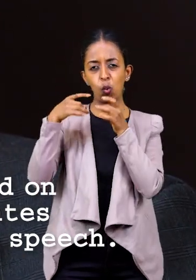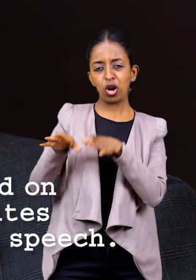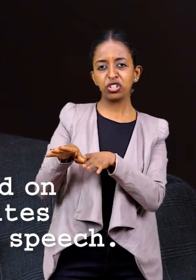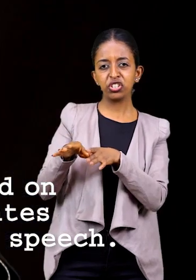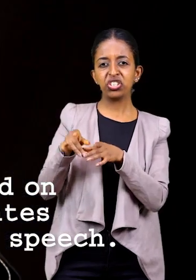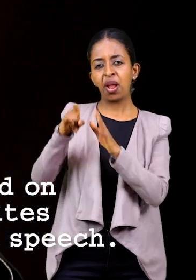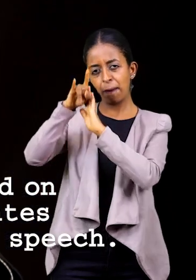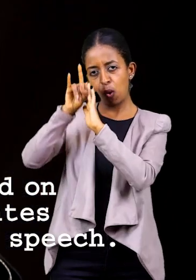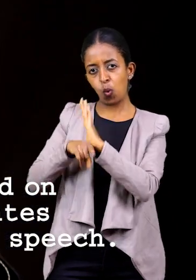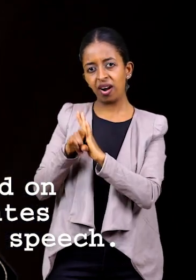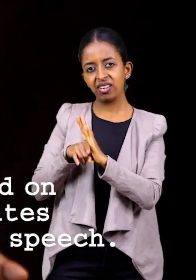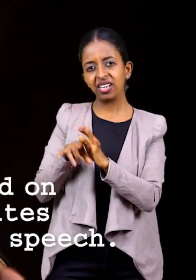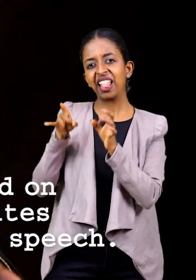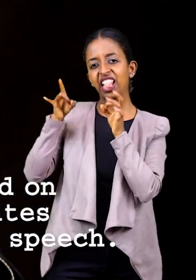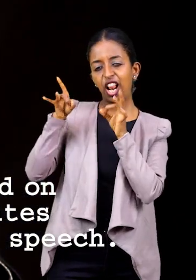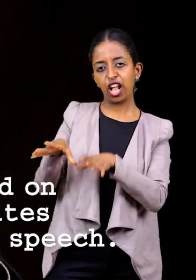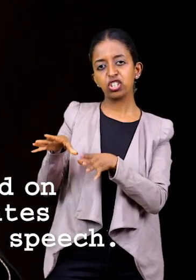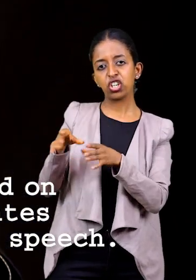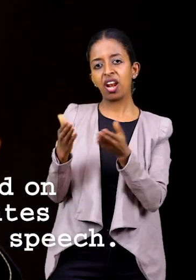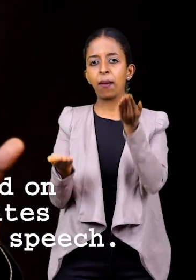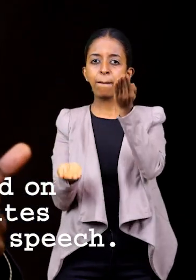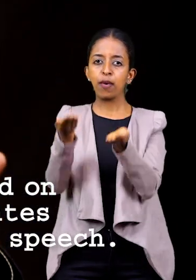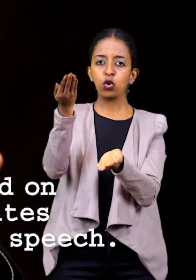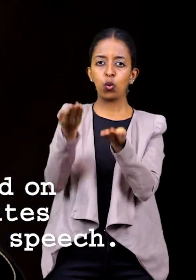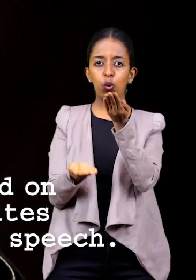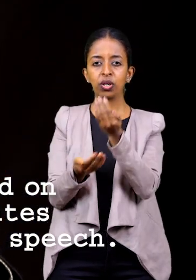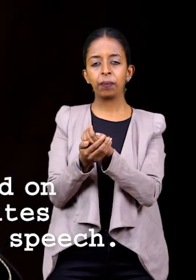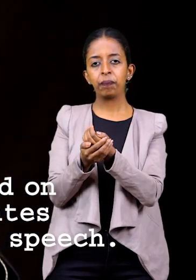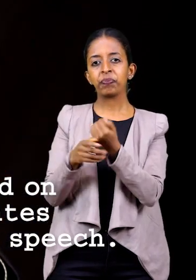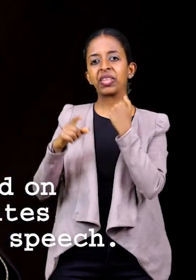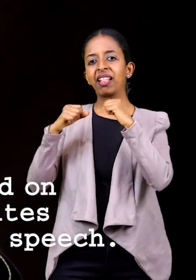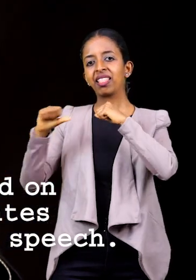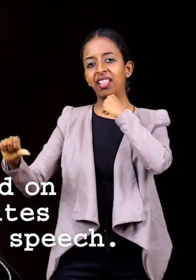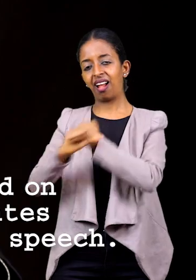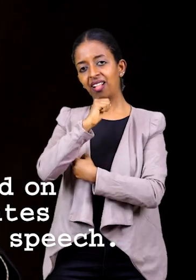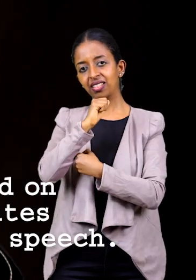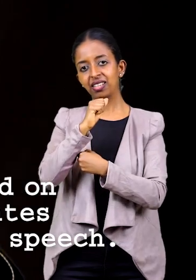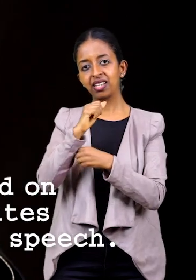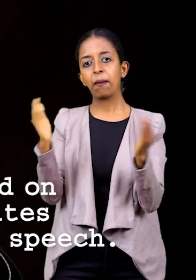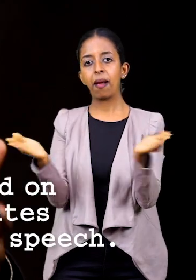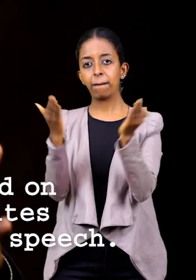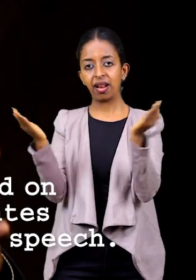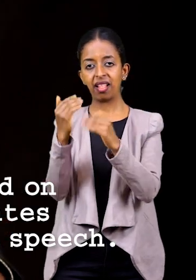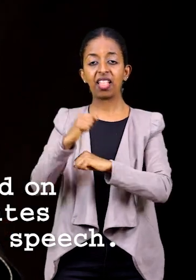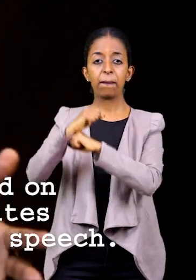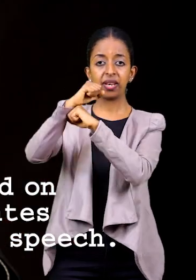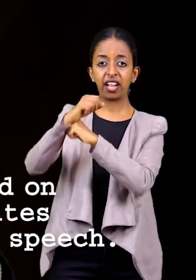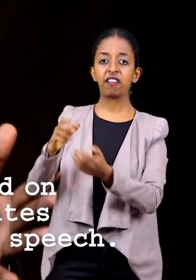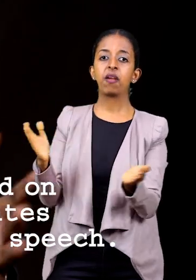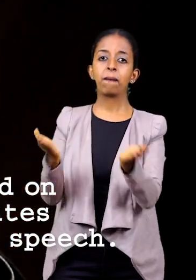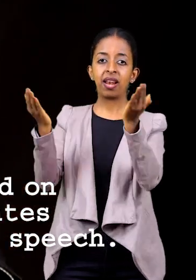salphisu, jibbiinsa, gartummaa, miidhaa, kan jajjabeessu, kan deeggaru, kan kakaasu walumaa